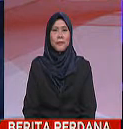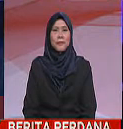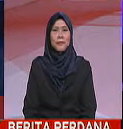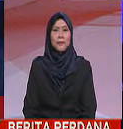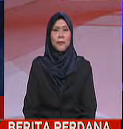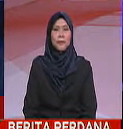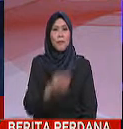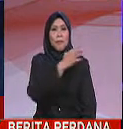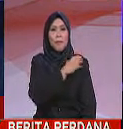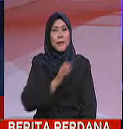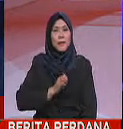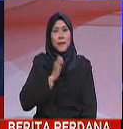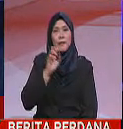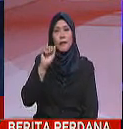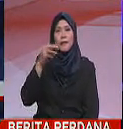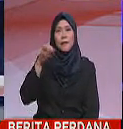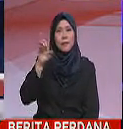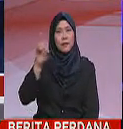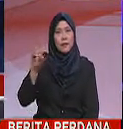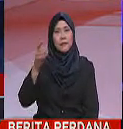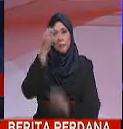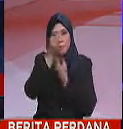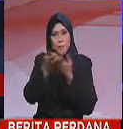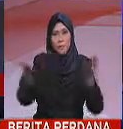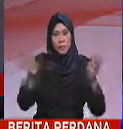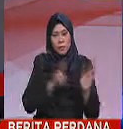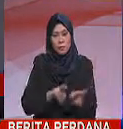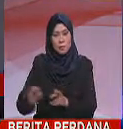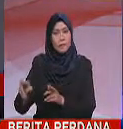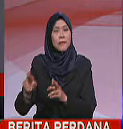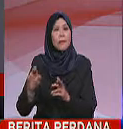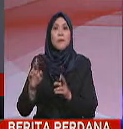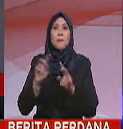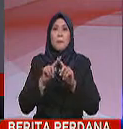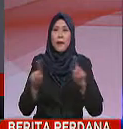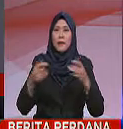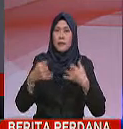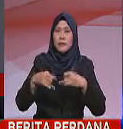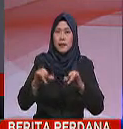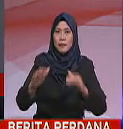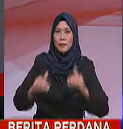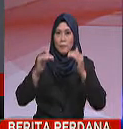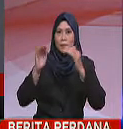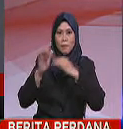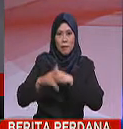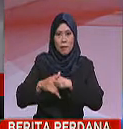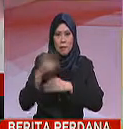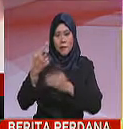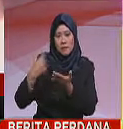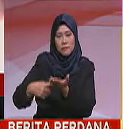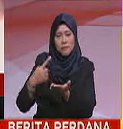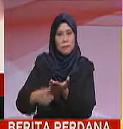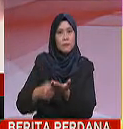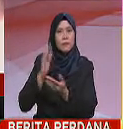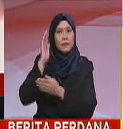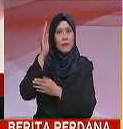Ketua Pegawai Eksekutifnya Ahmad Faris Amir memberitahu perancangan itu bagaimanapun masih di peringkat awal dan perbincangan